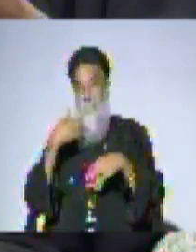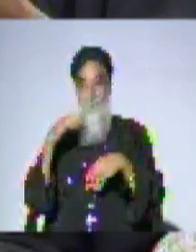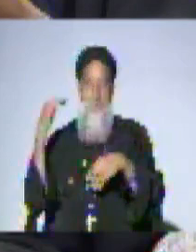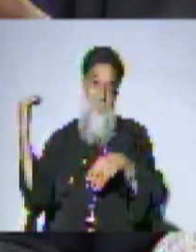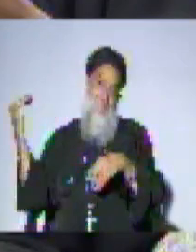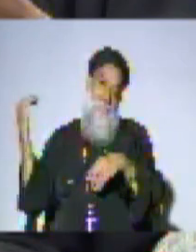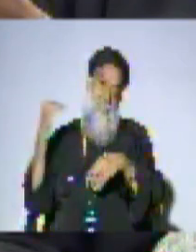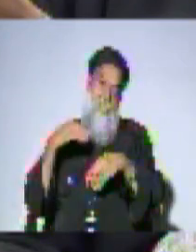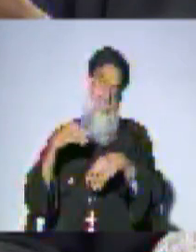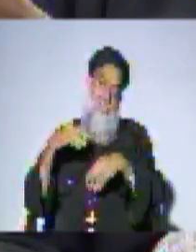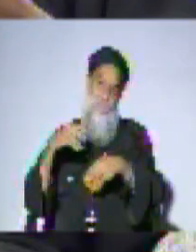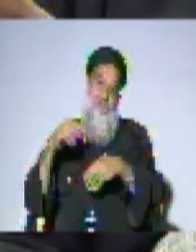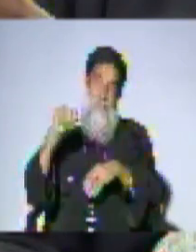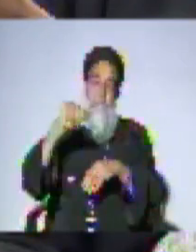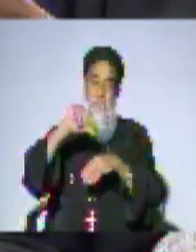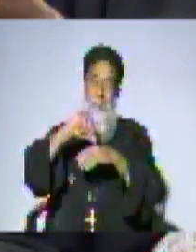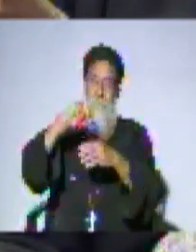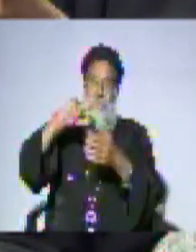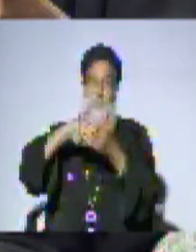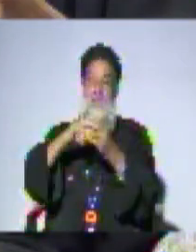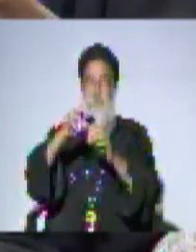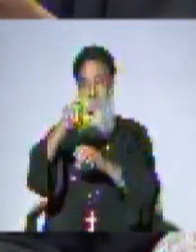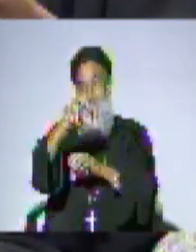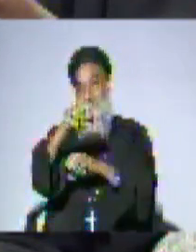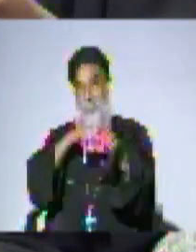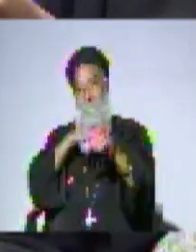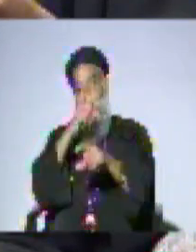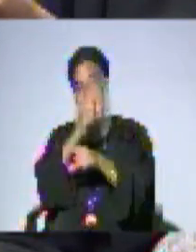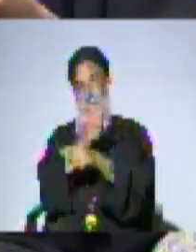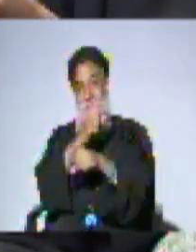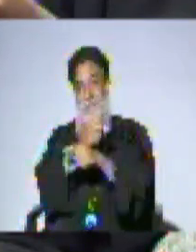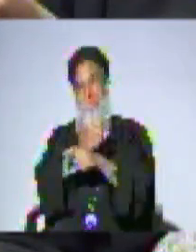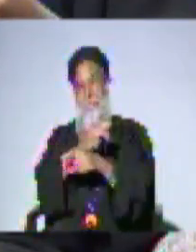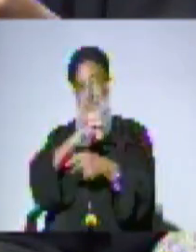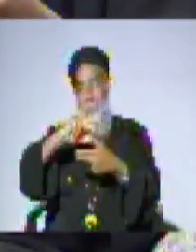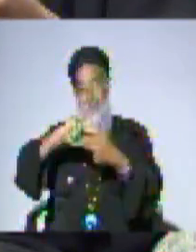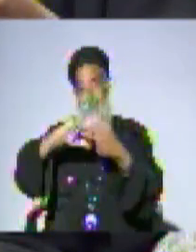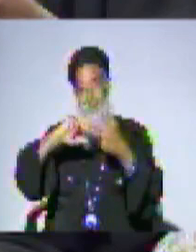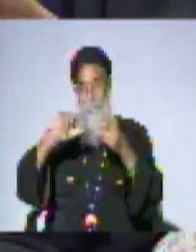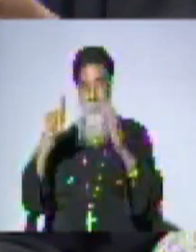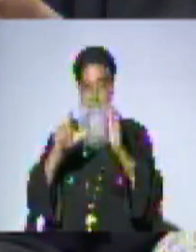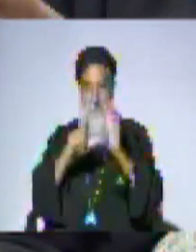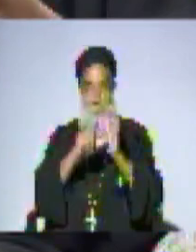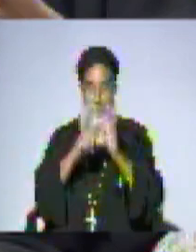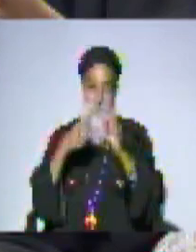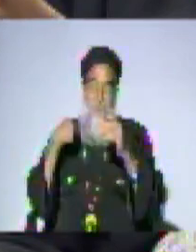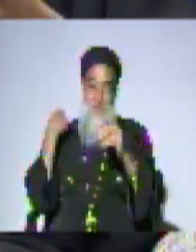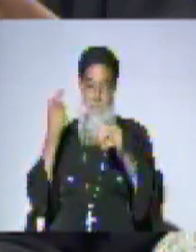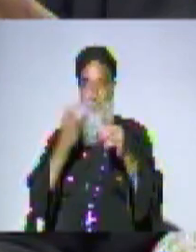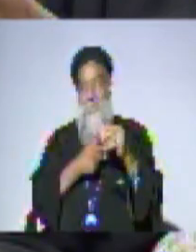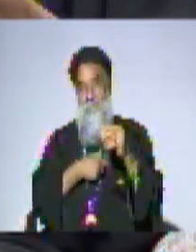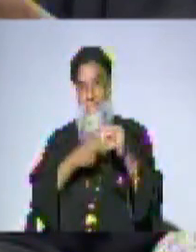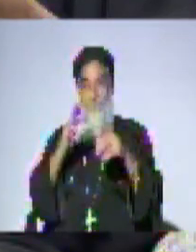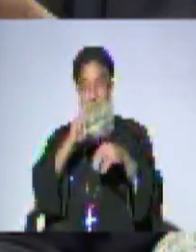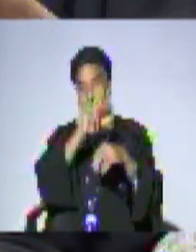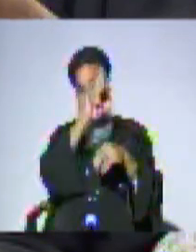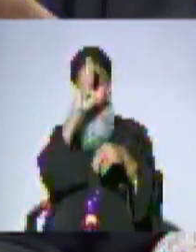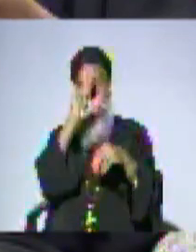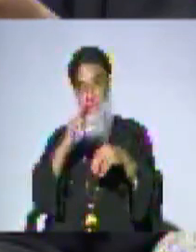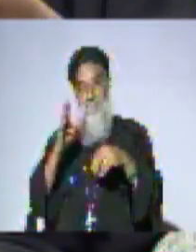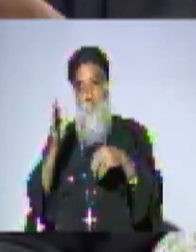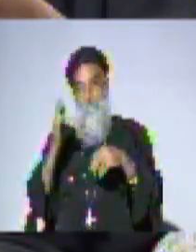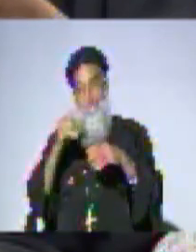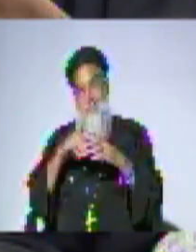القديس ماري ماركوس الرسول. لكن قبل ما نكمل في صلاة الصلح الخاصة بالقداس الكرولوسي، في سؤال من أخواتنا